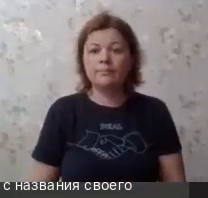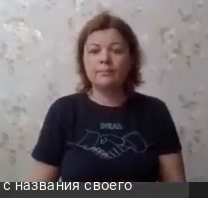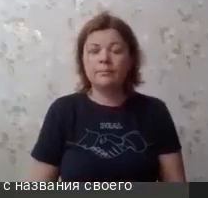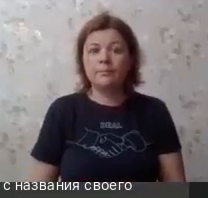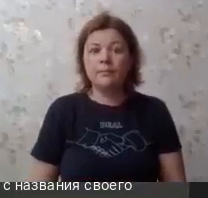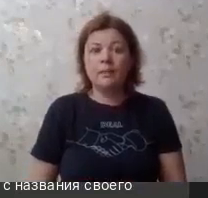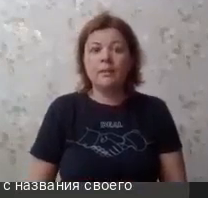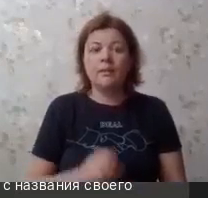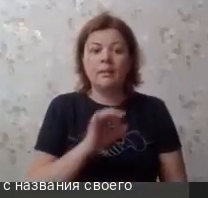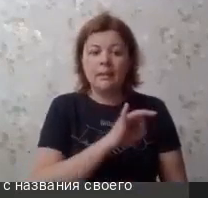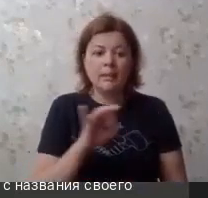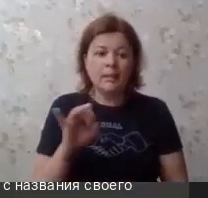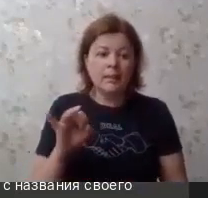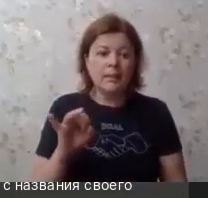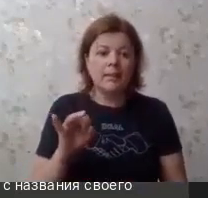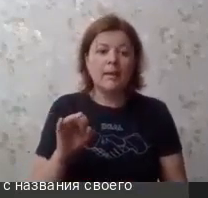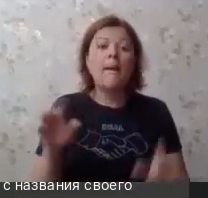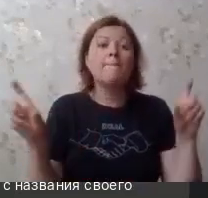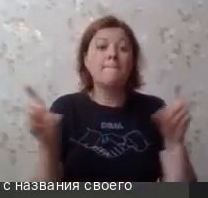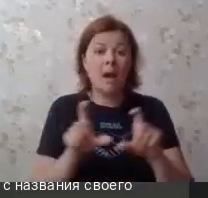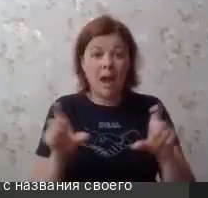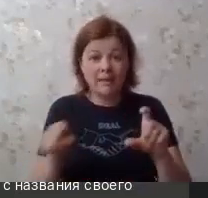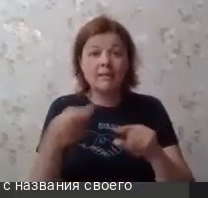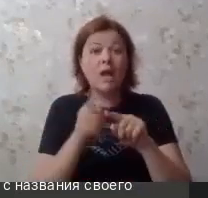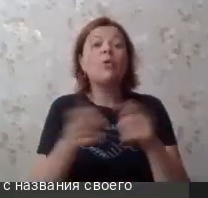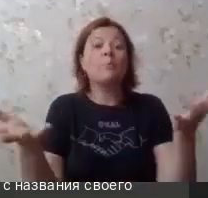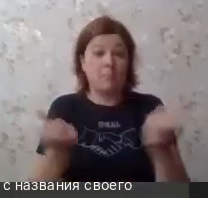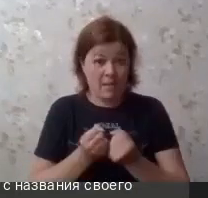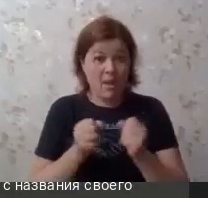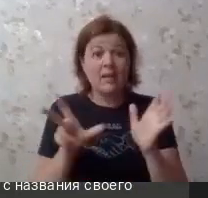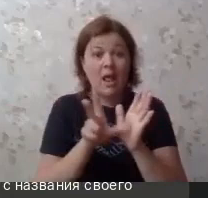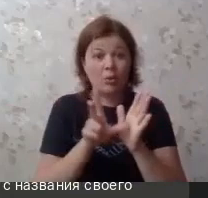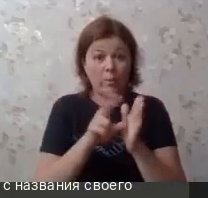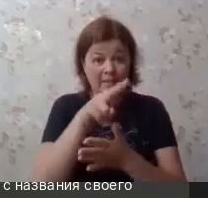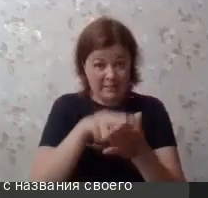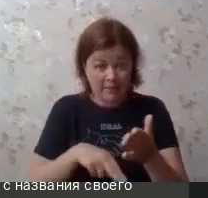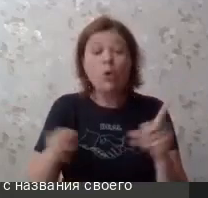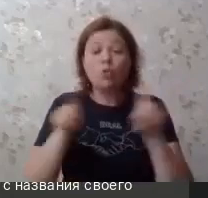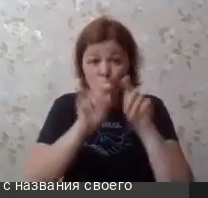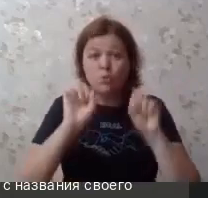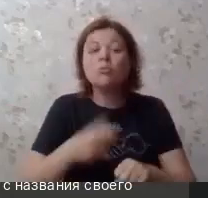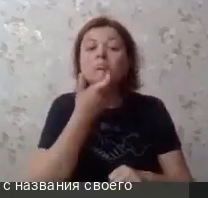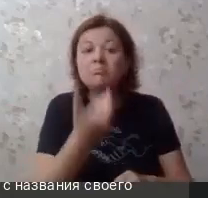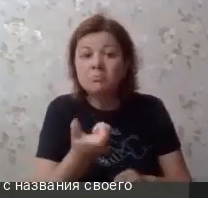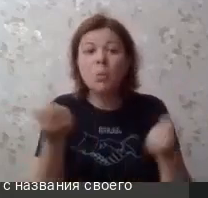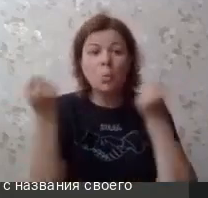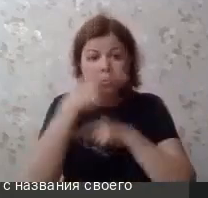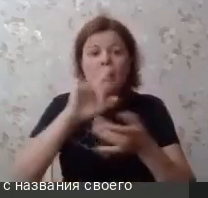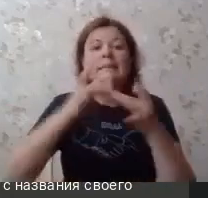Ну и магазин, который принимает электронные сертификаты, их можно узнать на сайте социального фонда.